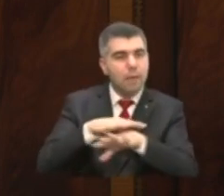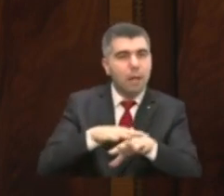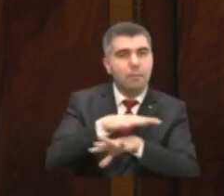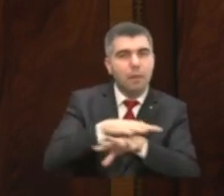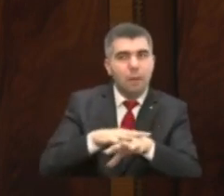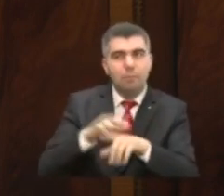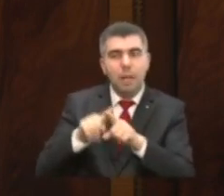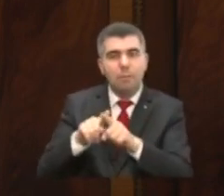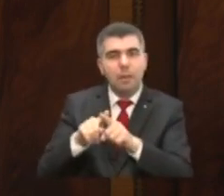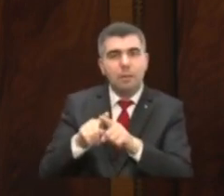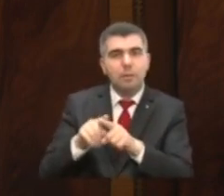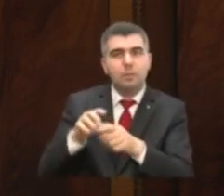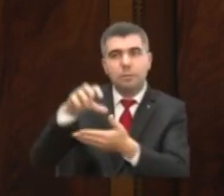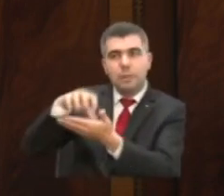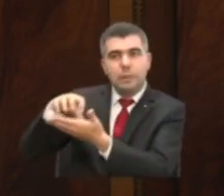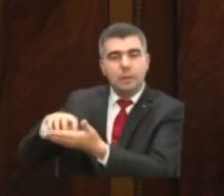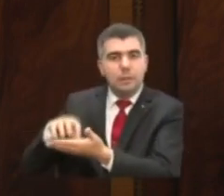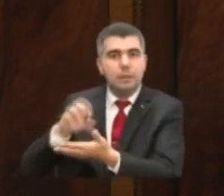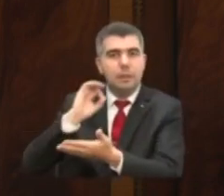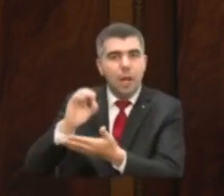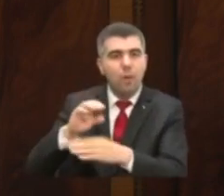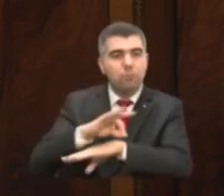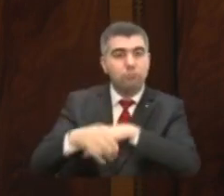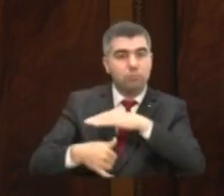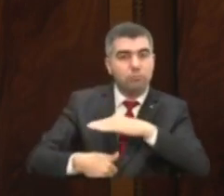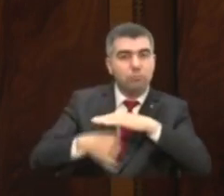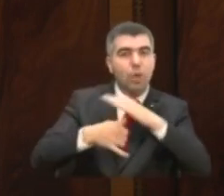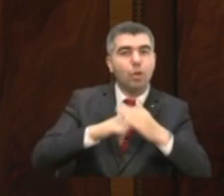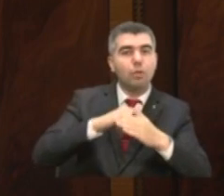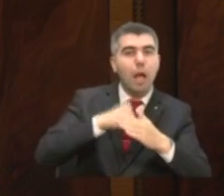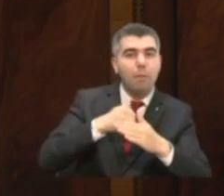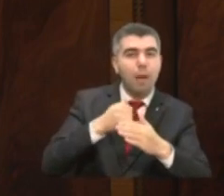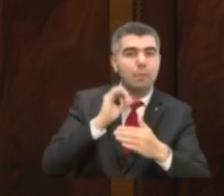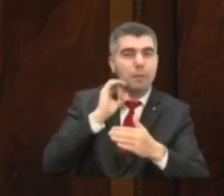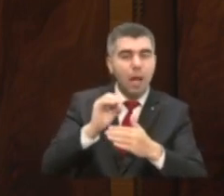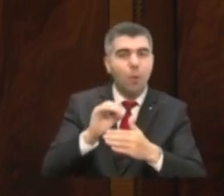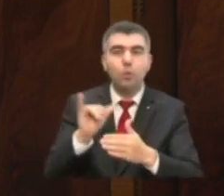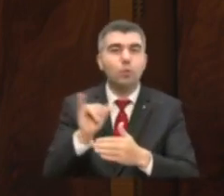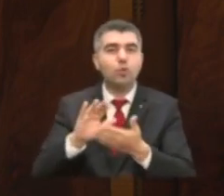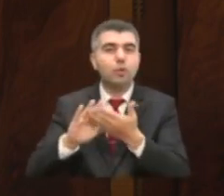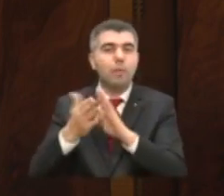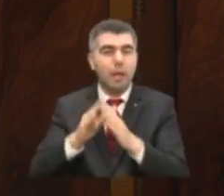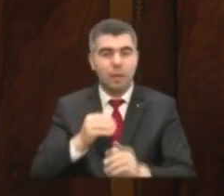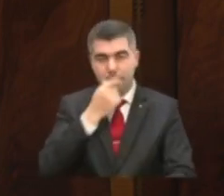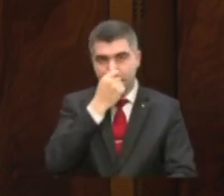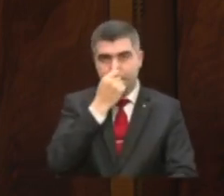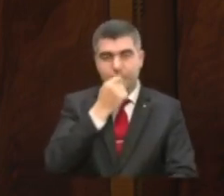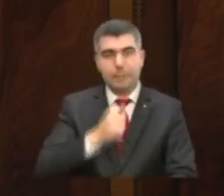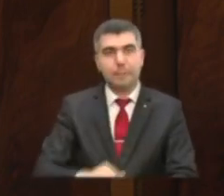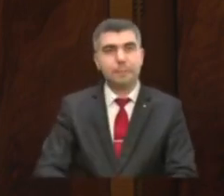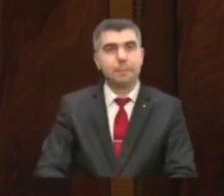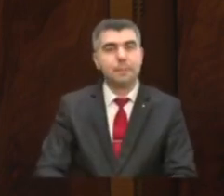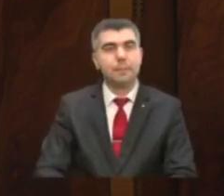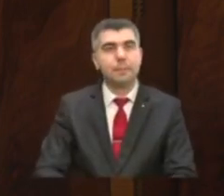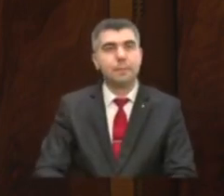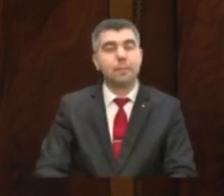التشغيل وتفعيل المجلس الاستشاري للشباب والعمل الجمعوي. لا نخفي عليكم السيد رئيس الحكومة